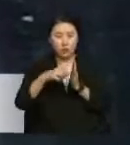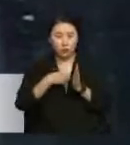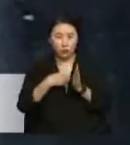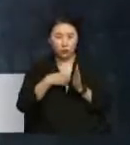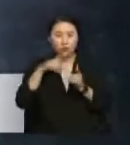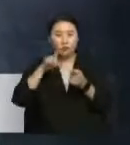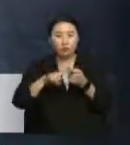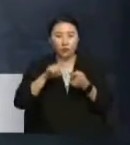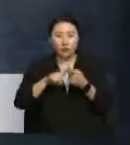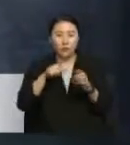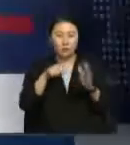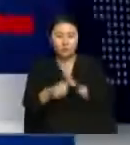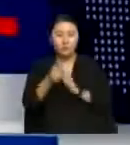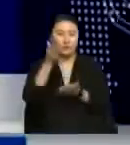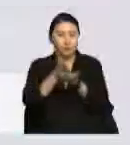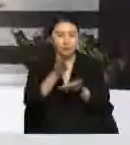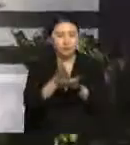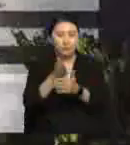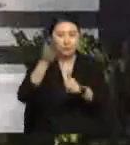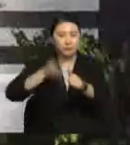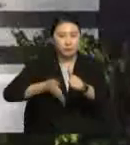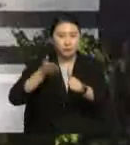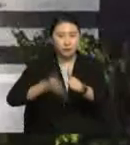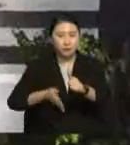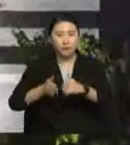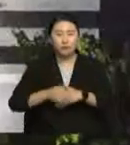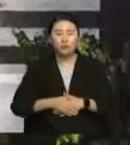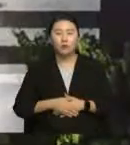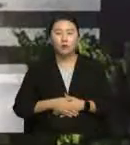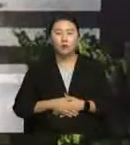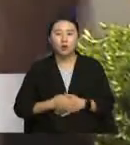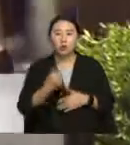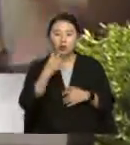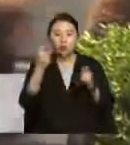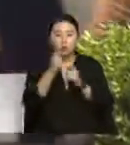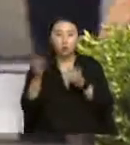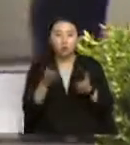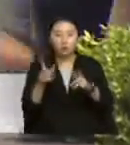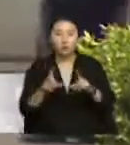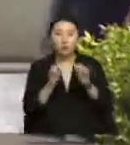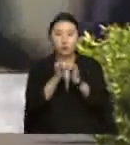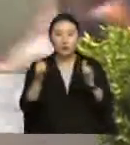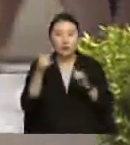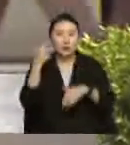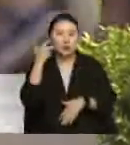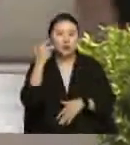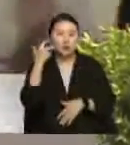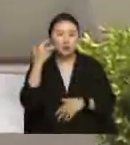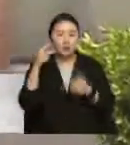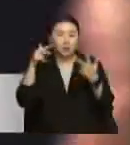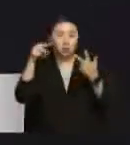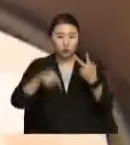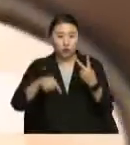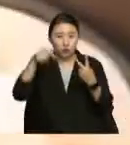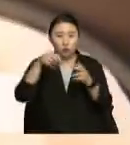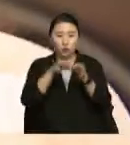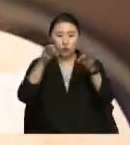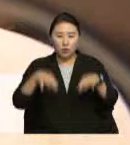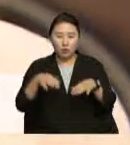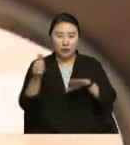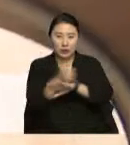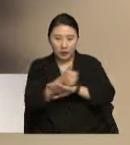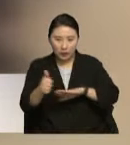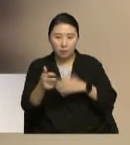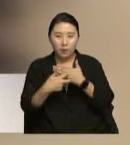상황 이라며 외출 자제를 당부했습니다 이에 따라 수도권 주민들은 앞으로 2주간 출퇴근과 생필품